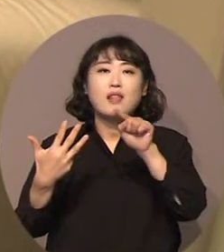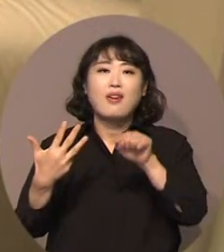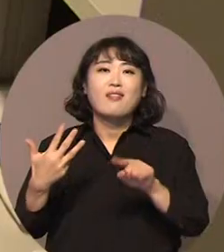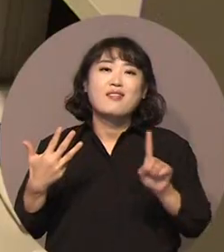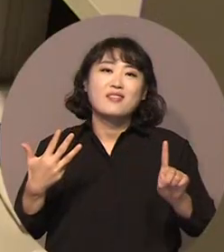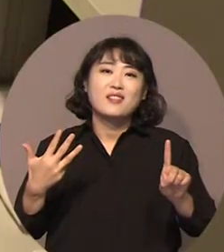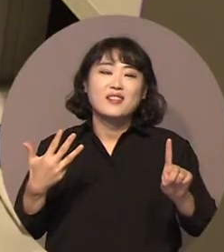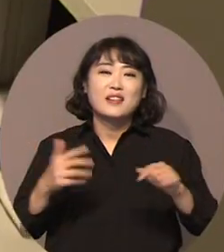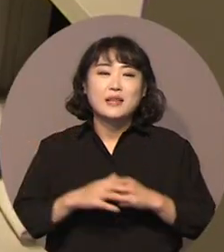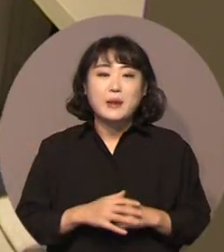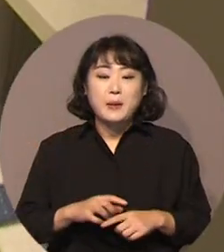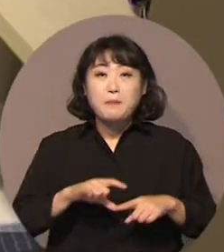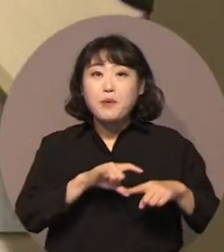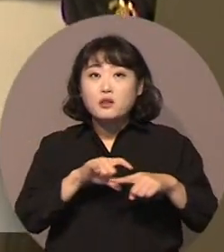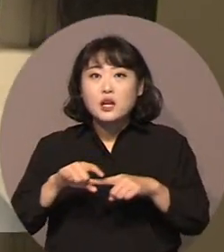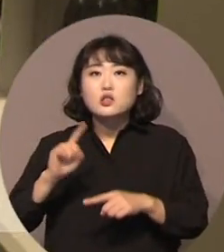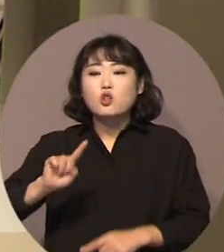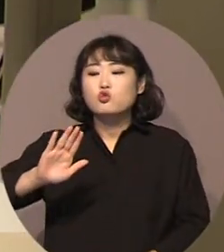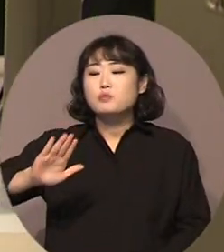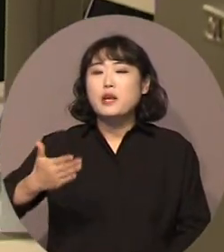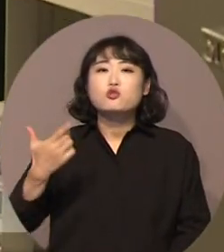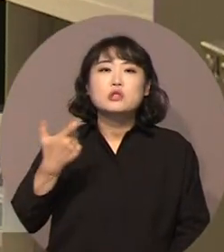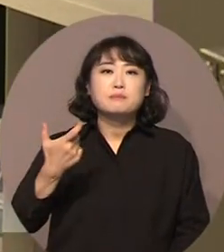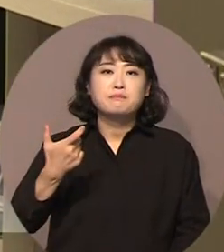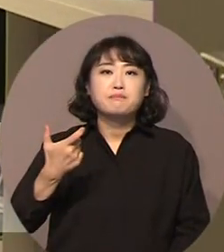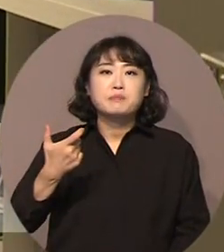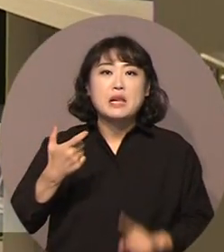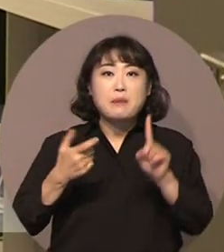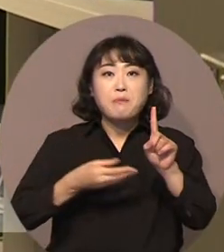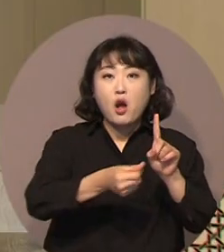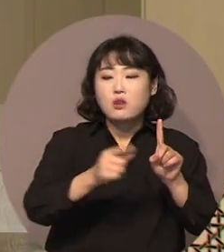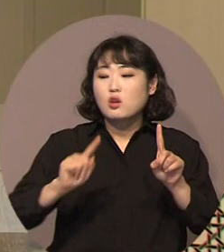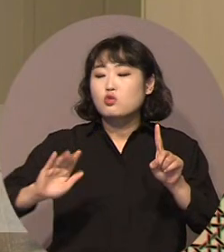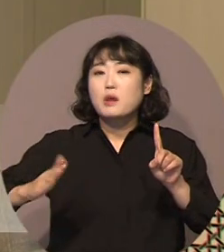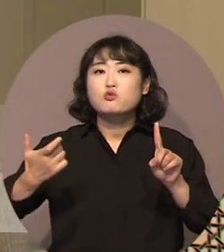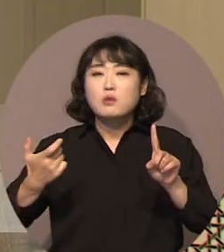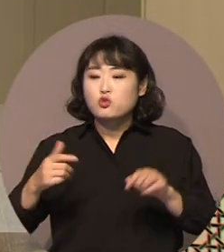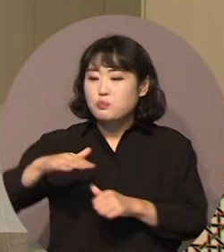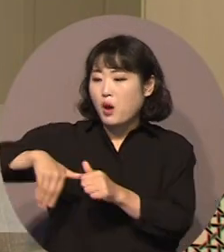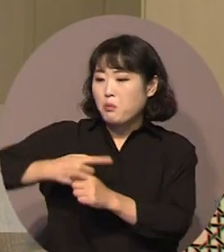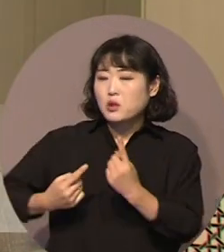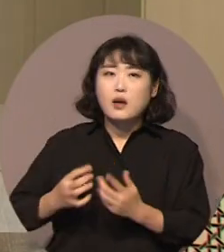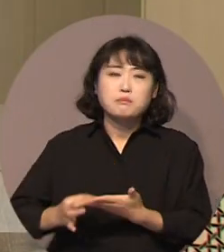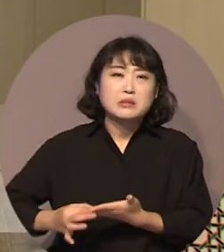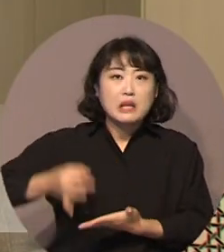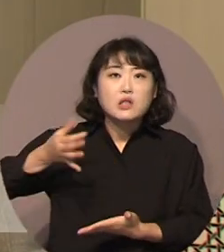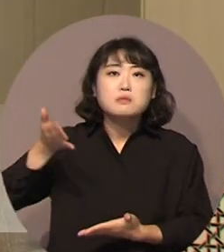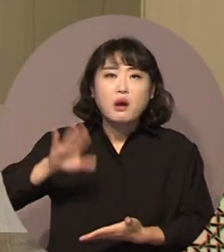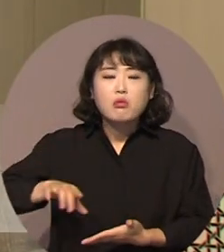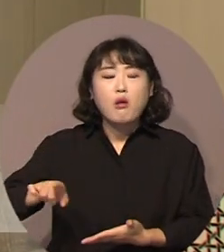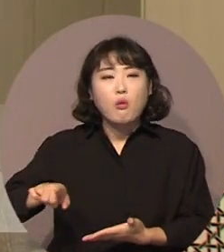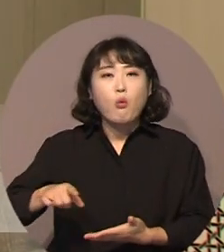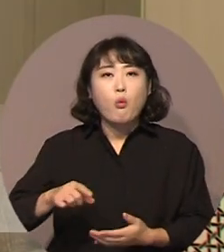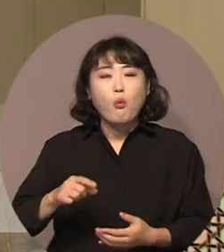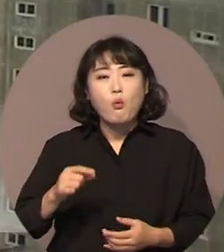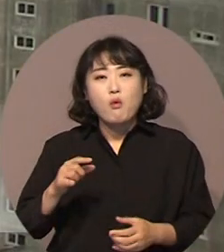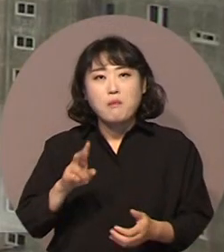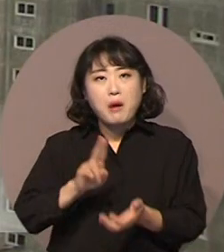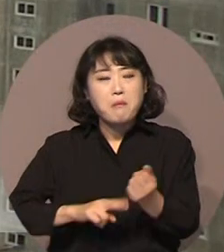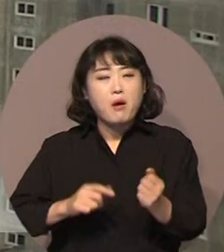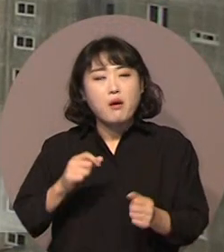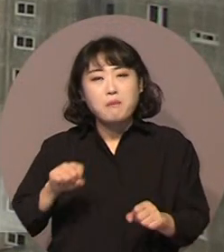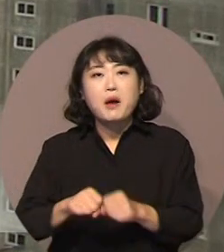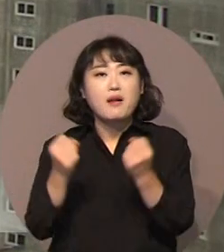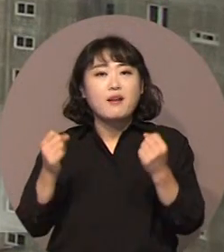평당 분양가가 1,960만 원으로 주변 시세보다 높지만 흥행에는 성공한 겁니다. 분위기